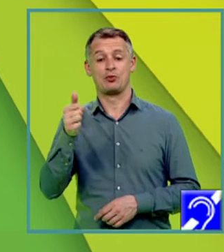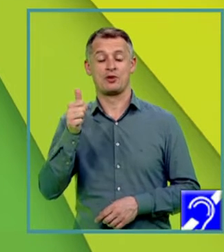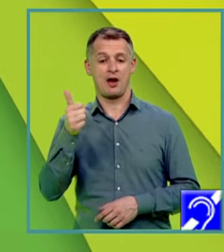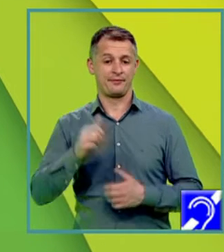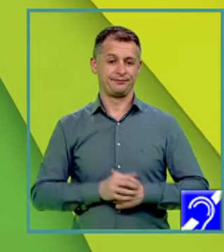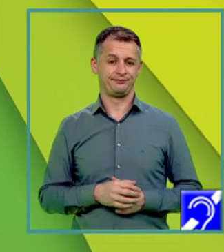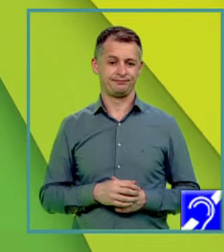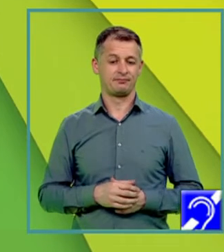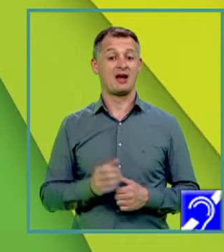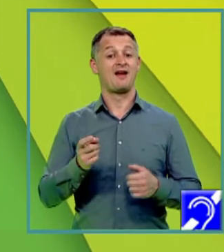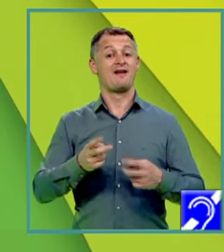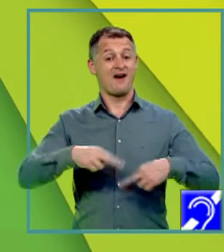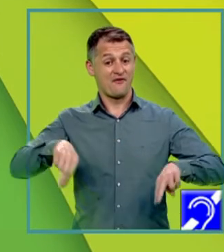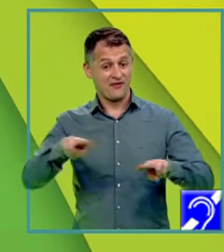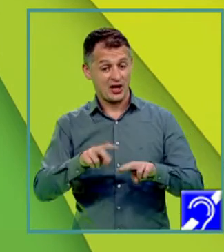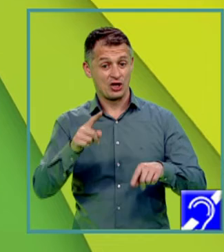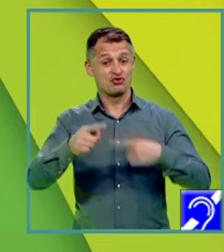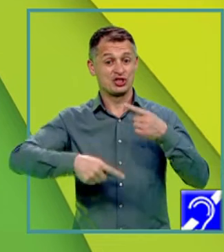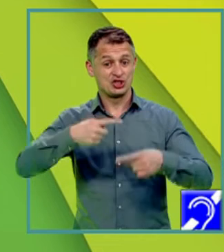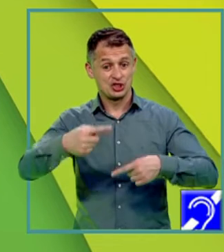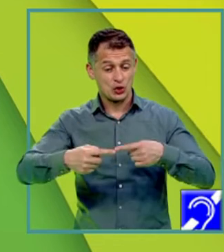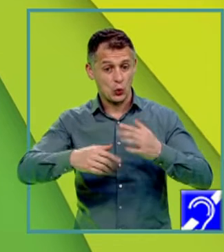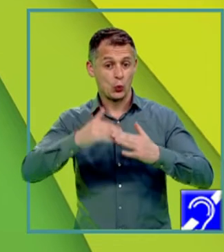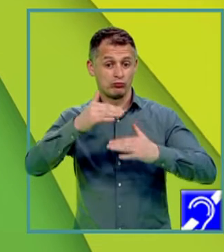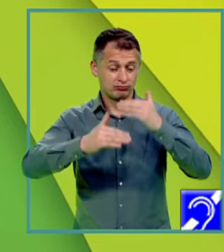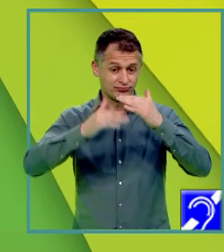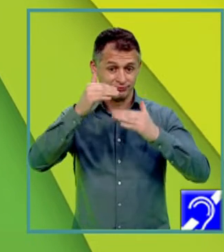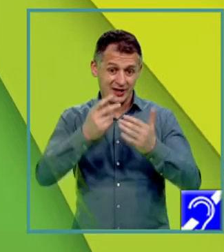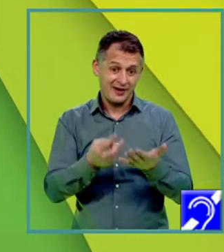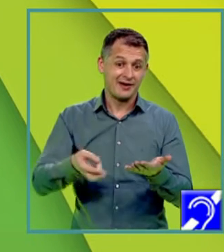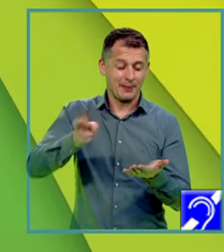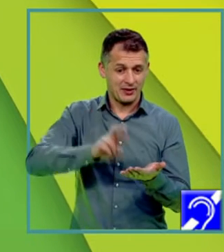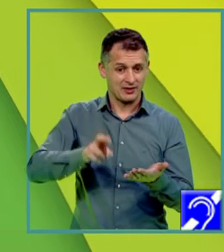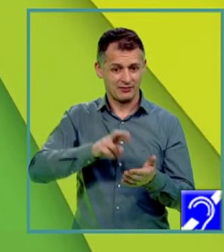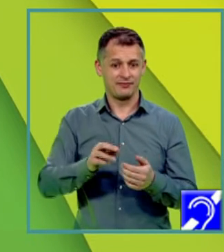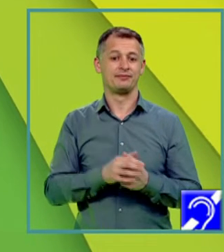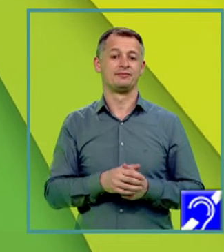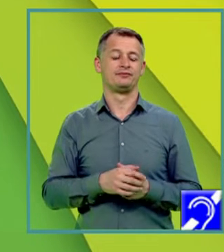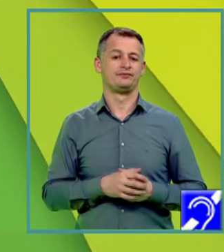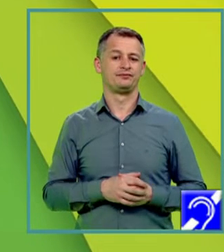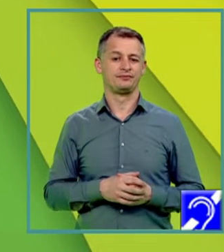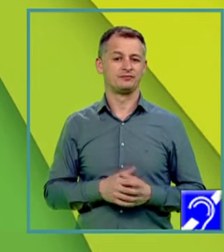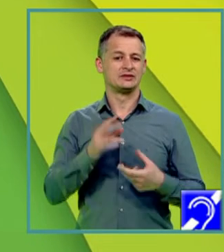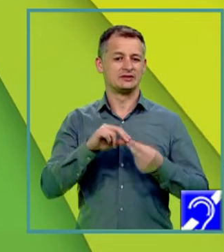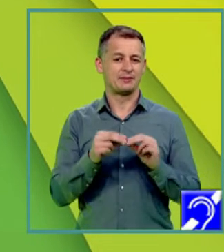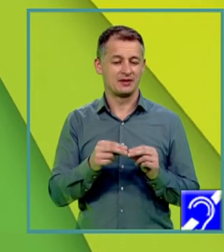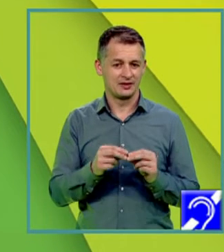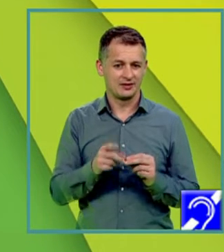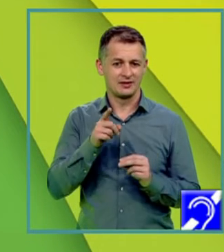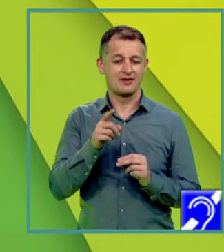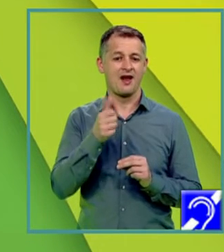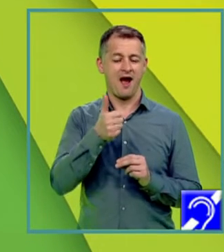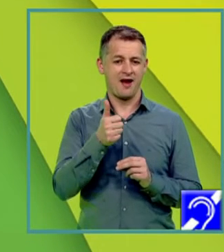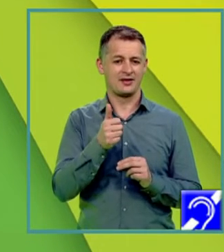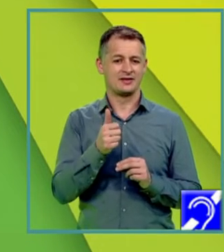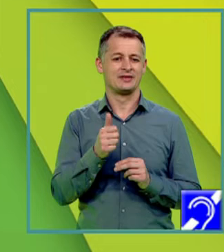ciclu repetitiv a va fi egal cu b PSI seamnă că în variabila a eu Am calculat